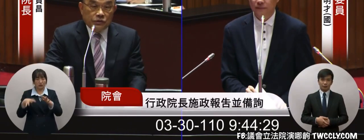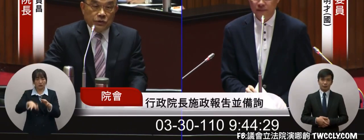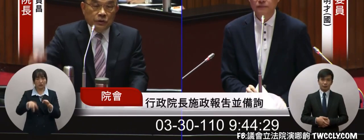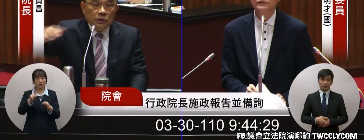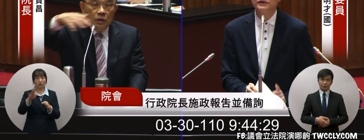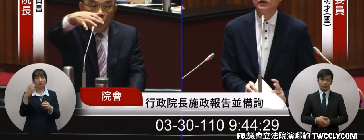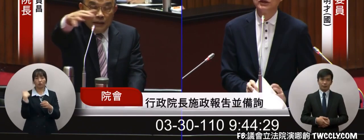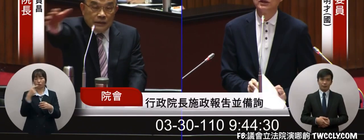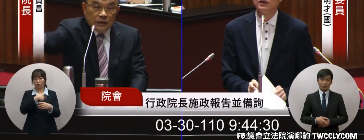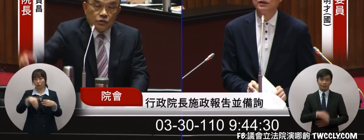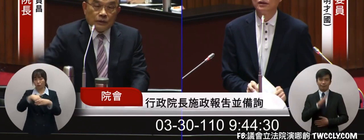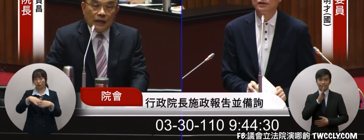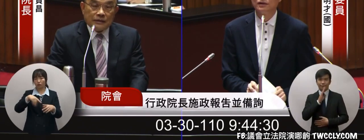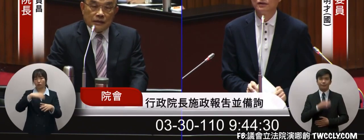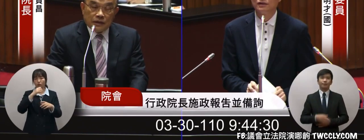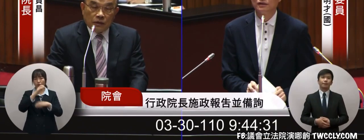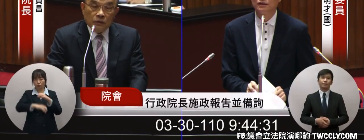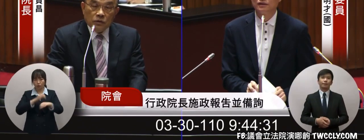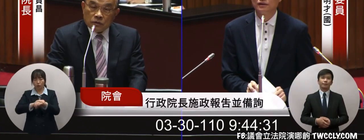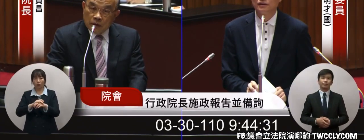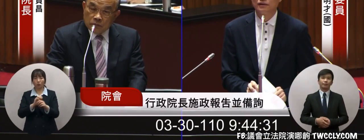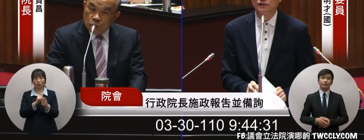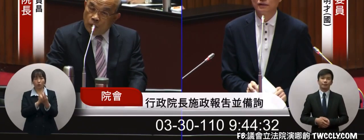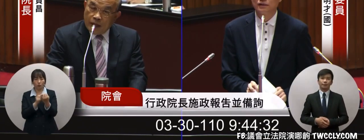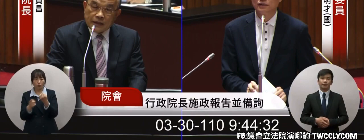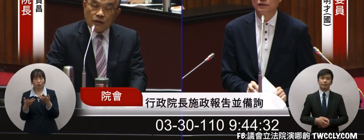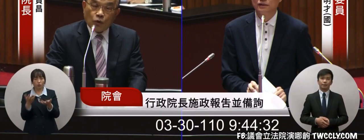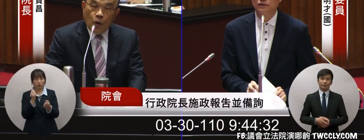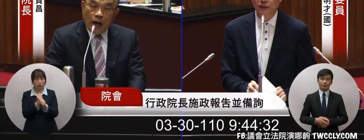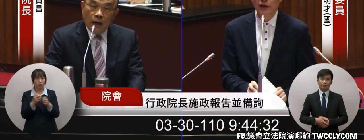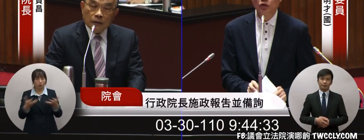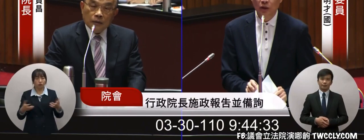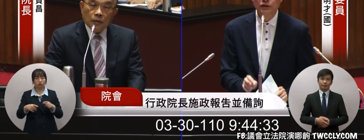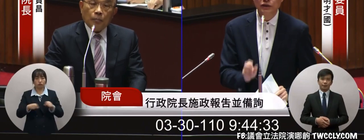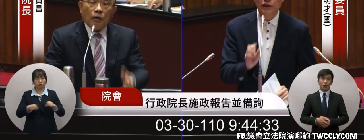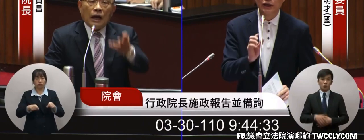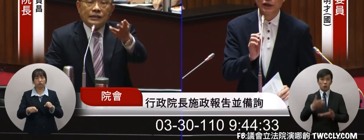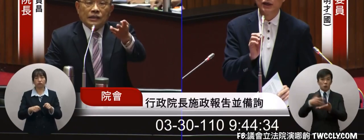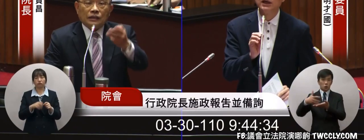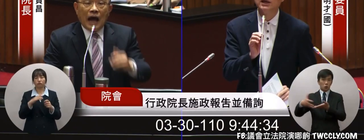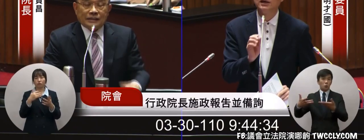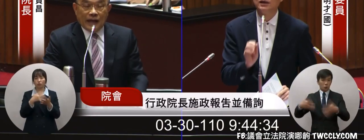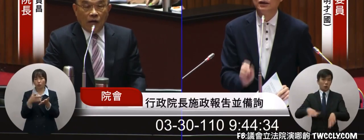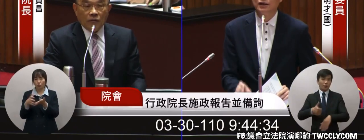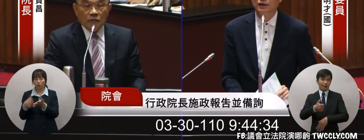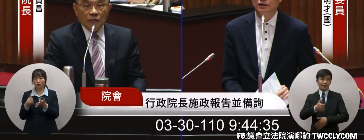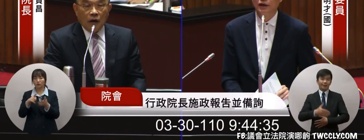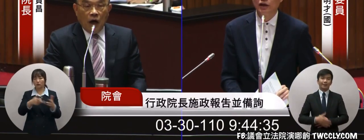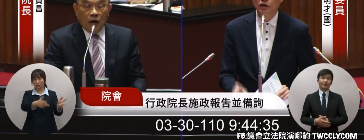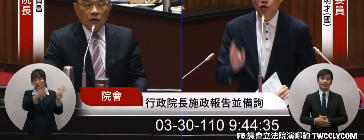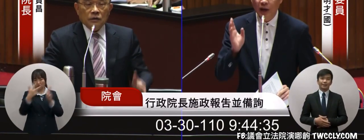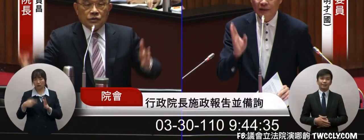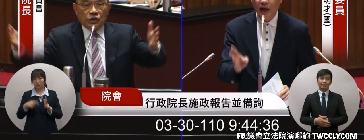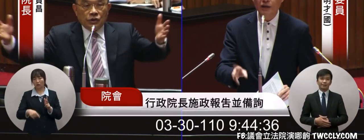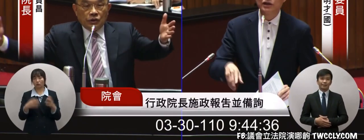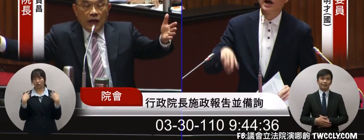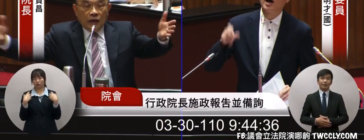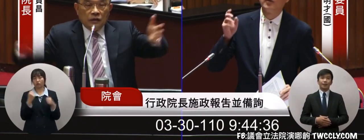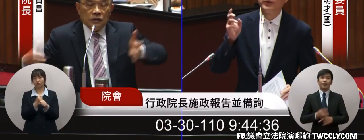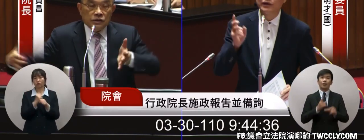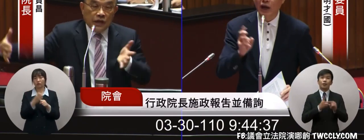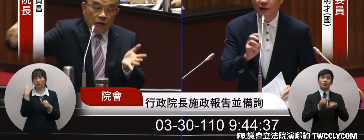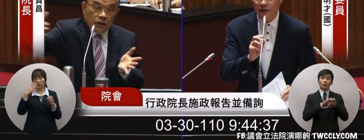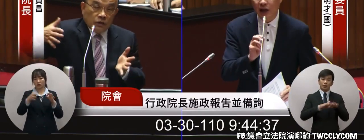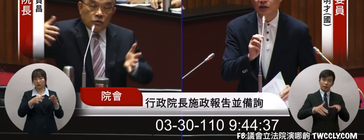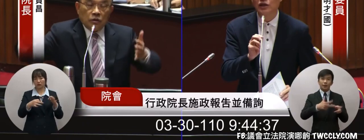員你的選區完成的重大建設非常多啊非常多謝謝包括那幾個大橋中安大橋